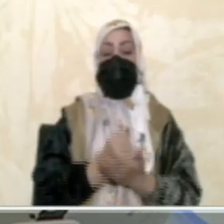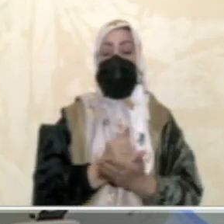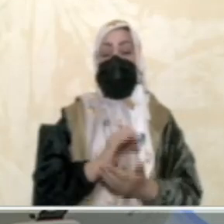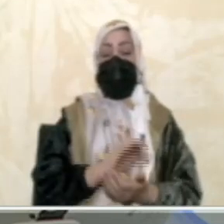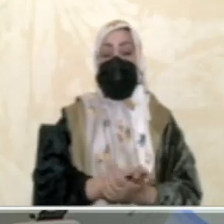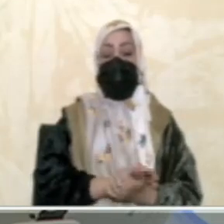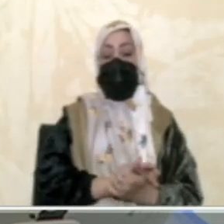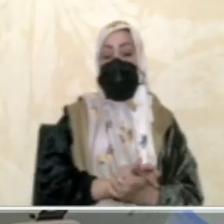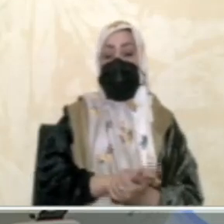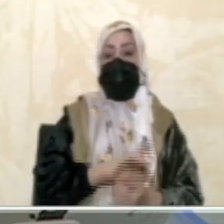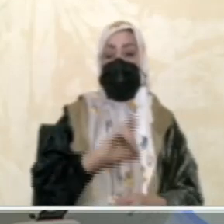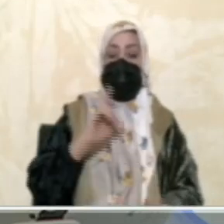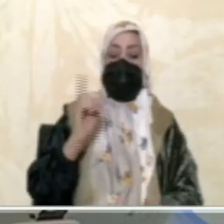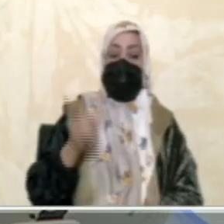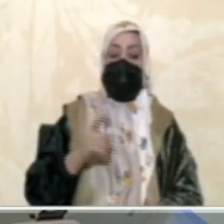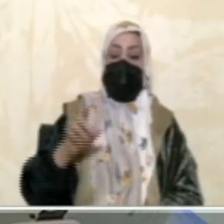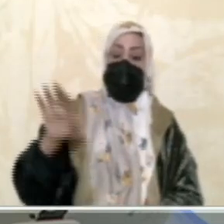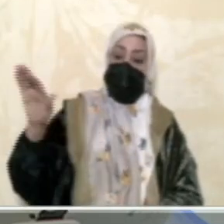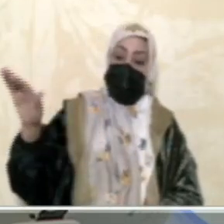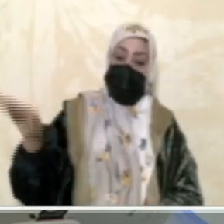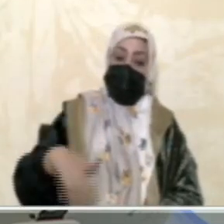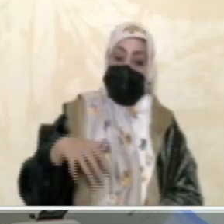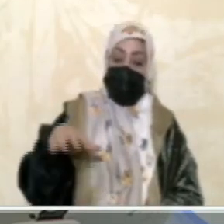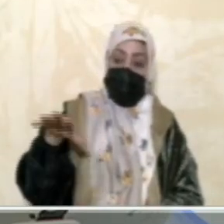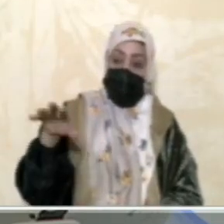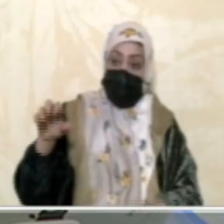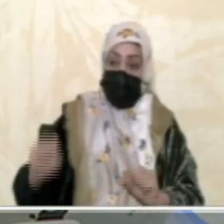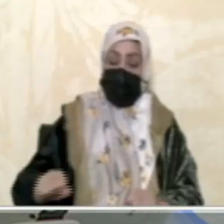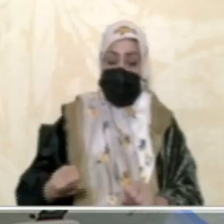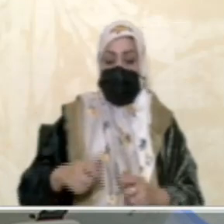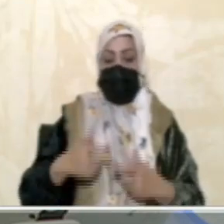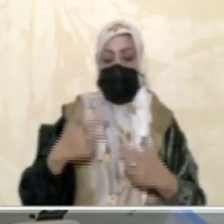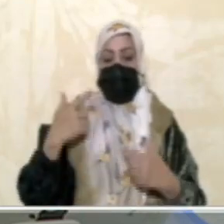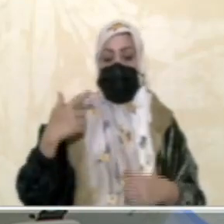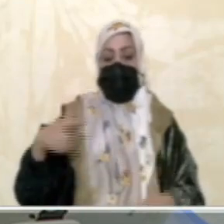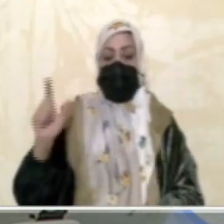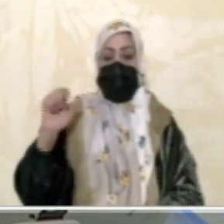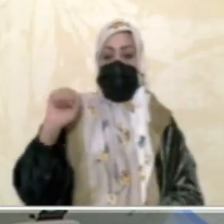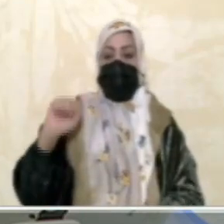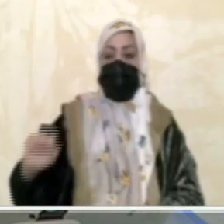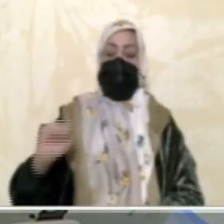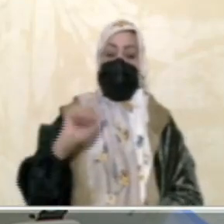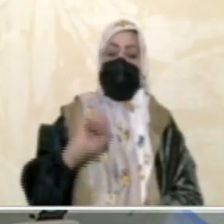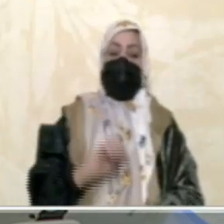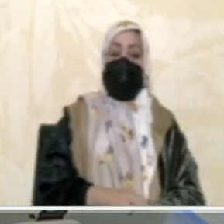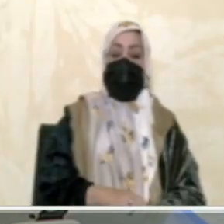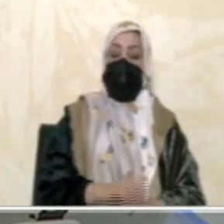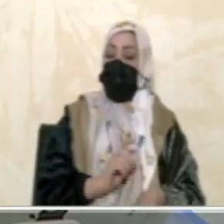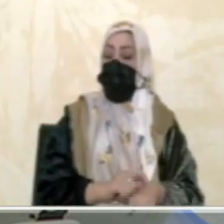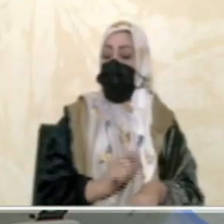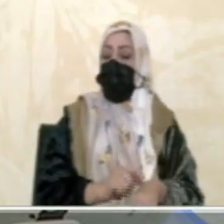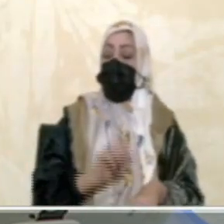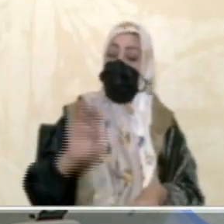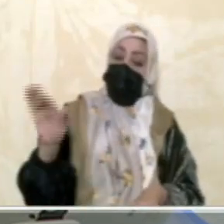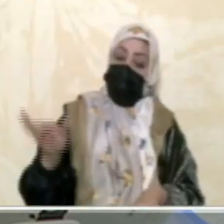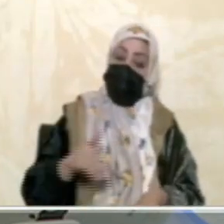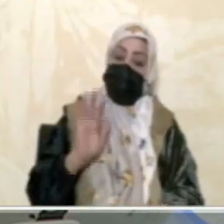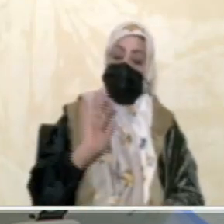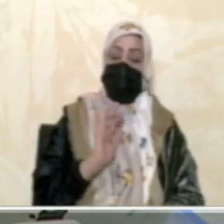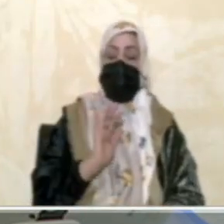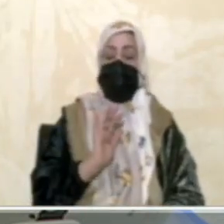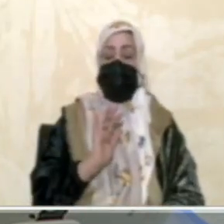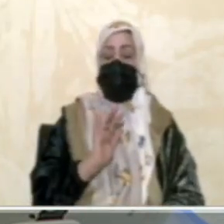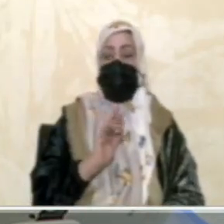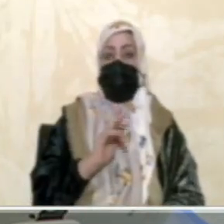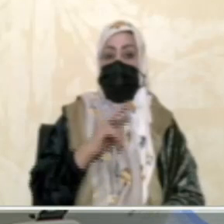مكان مباح فهو احق به فهو احق به واذكر في الامس على وجه